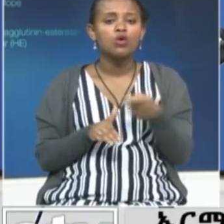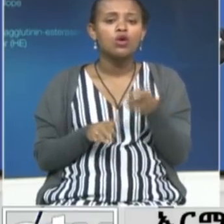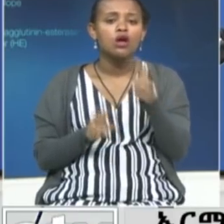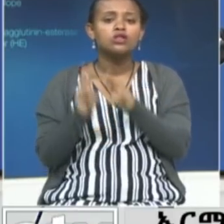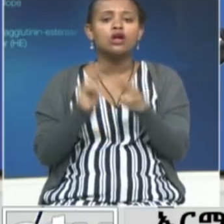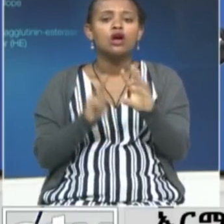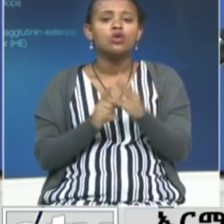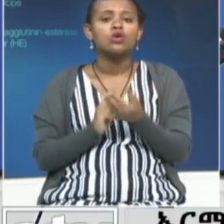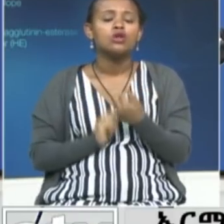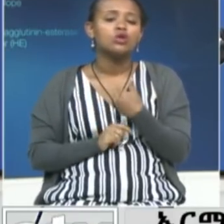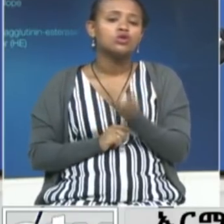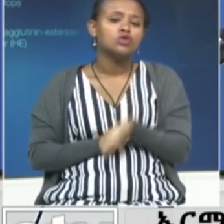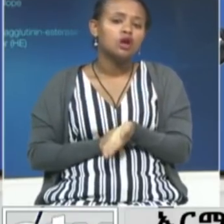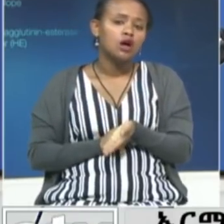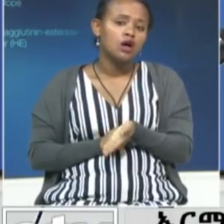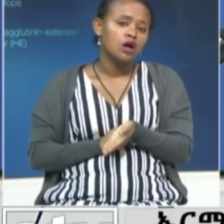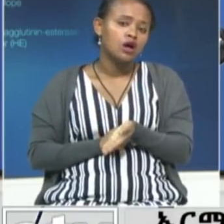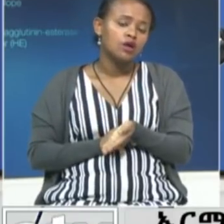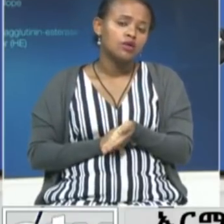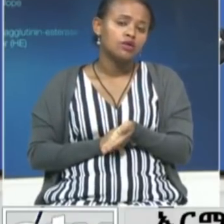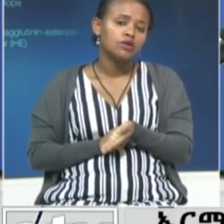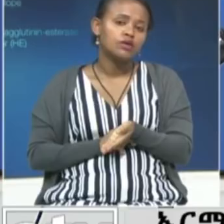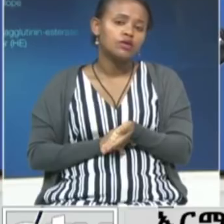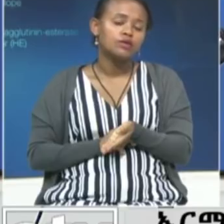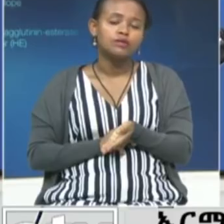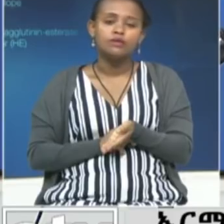ይባል የመጣህበትን ቦታ ስለሚያዩ ሰዎች